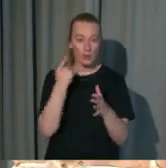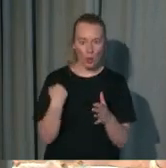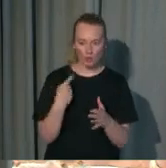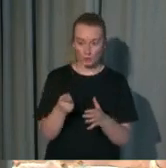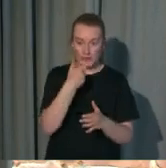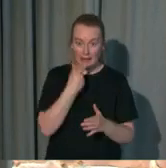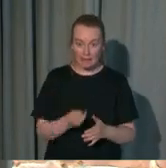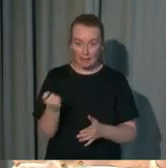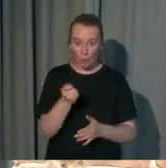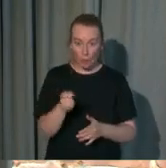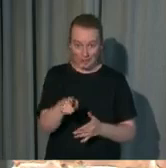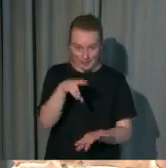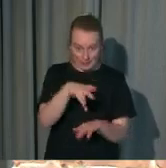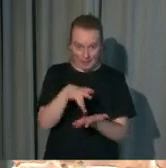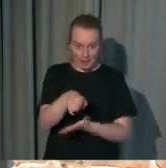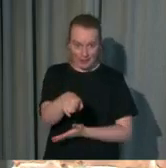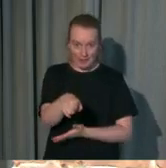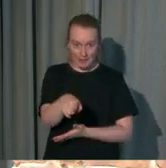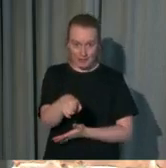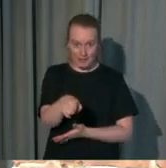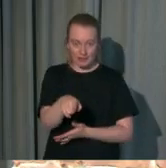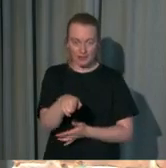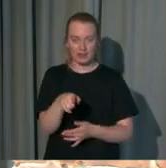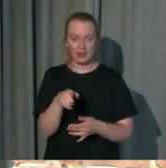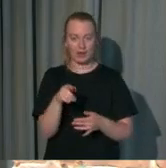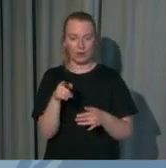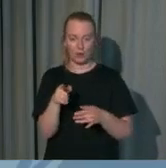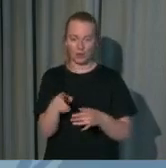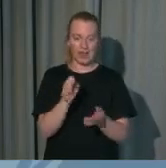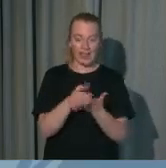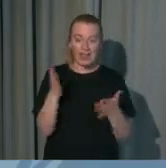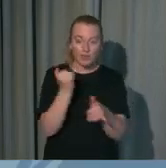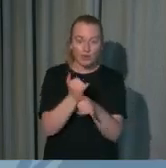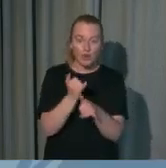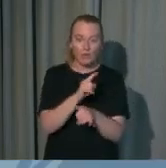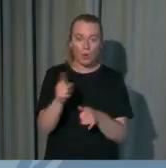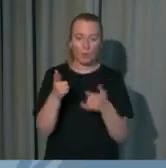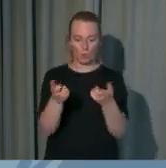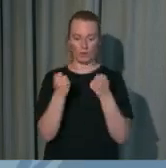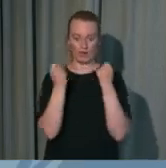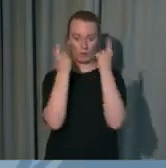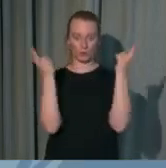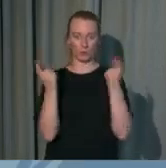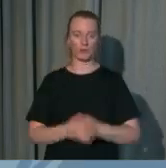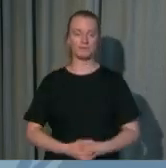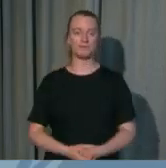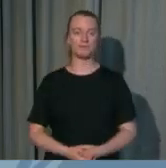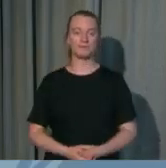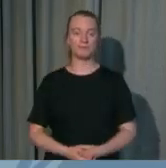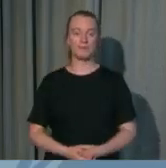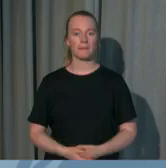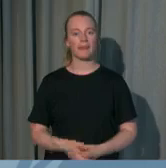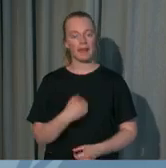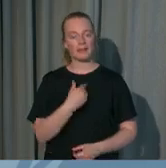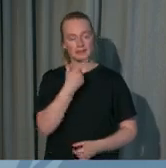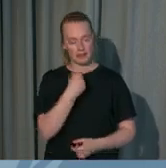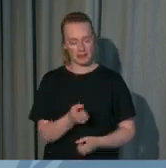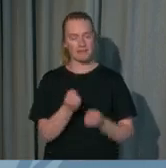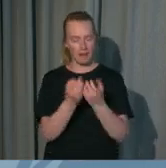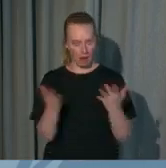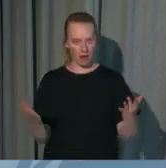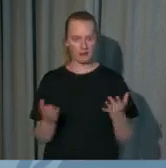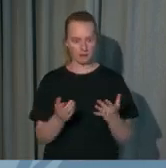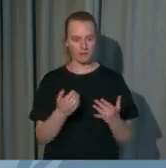som var der, og hvordan reagerte du når du fikk den informasjonen? Jeg kjente mange som var der. Jeg tror jeg